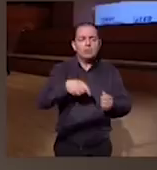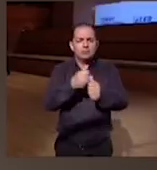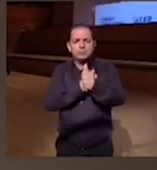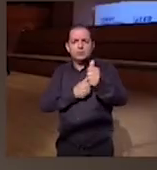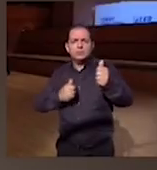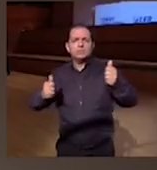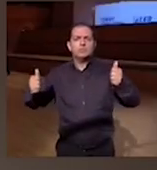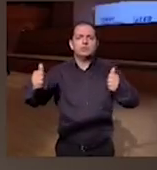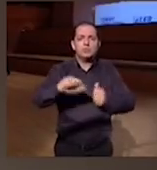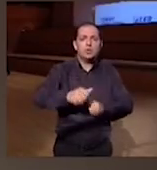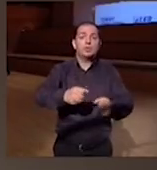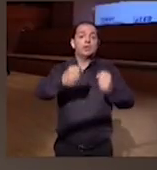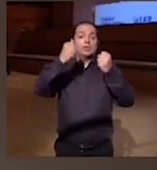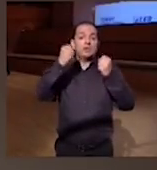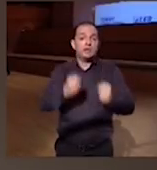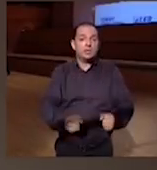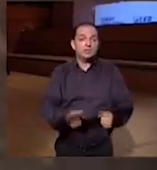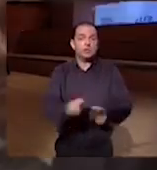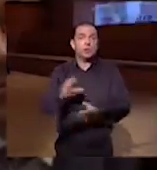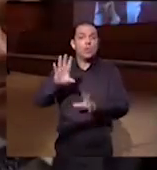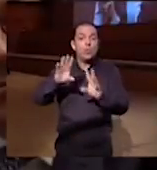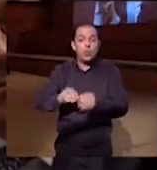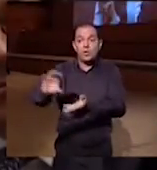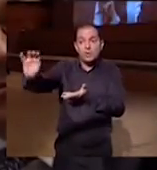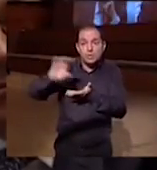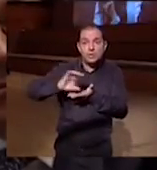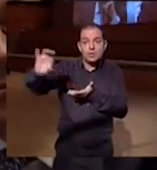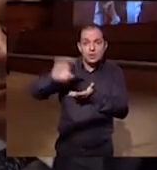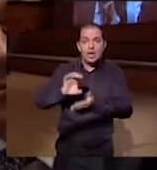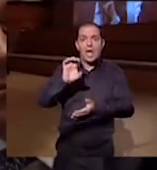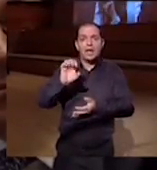στις πρώτες θέσεις της απορροφητικότητας.